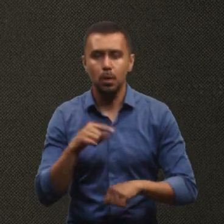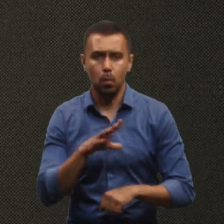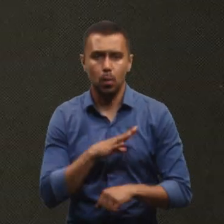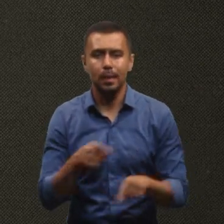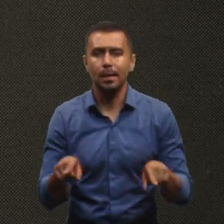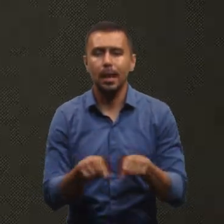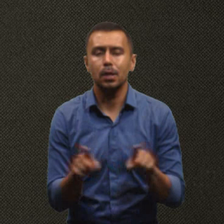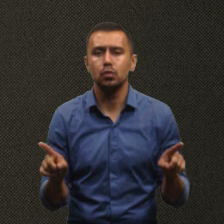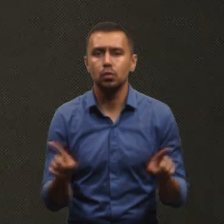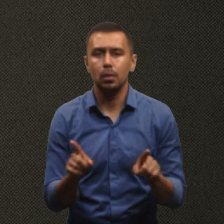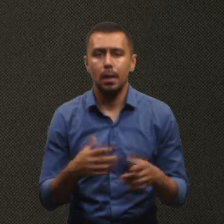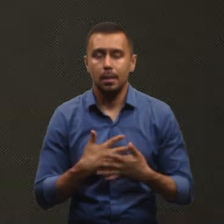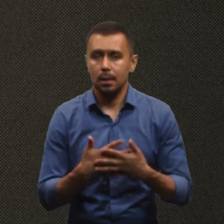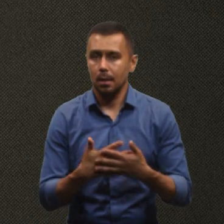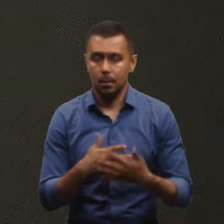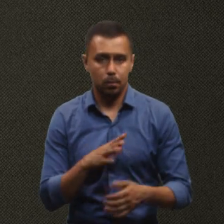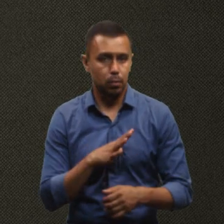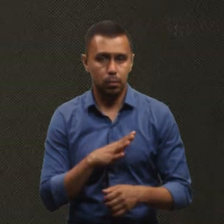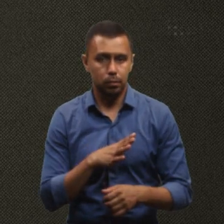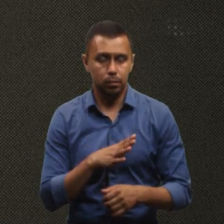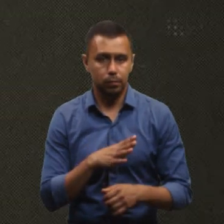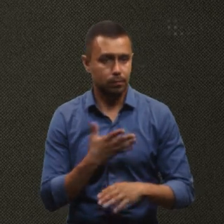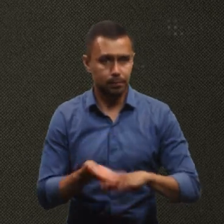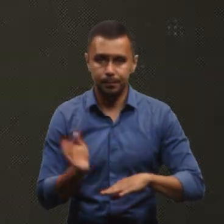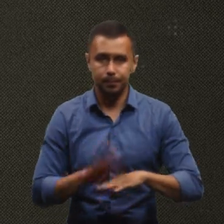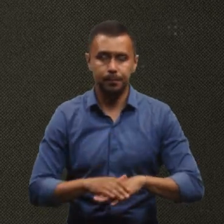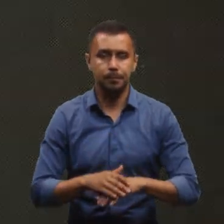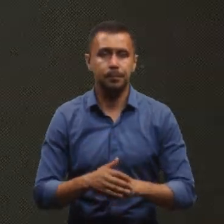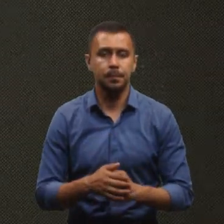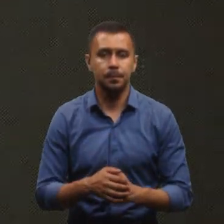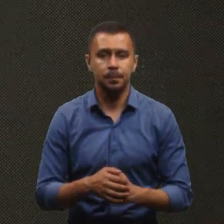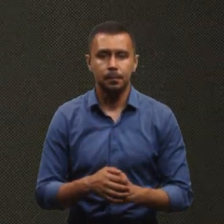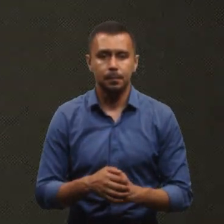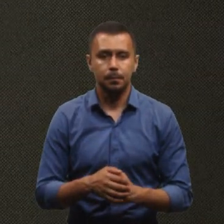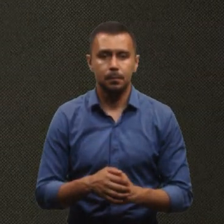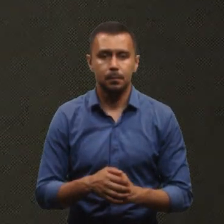знаєте, таке, що аж дихати було нічим там.